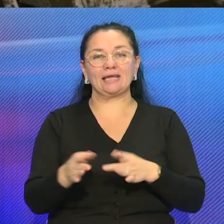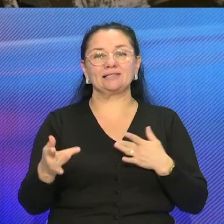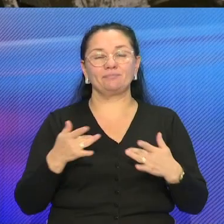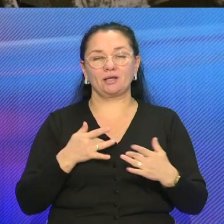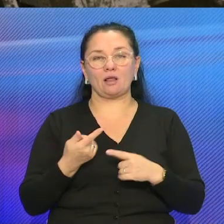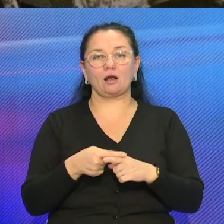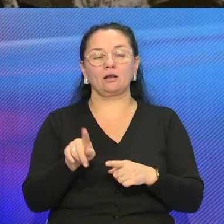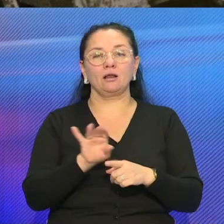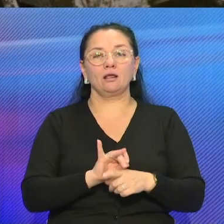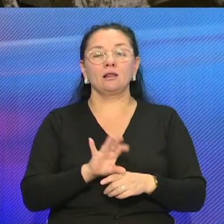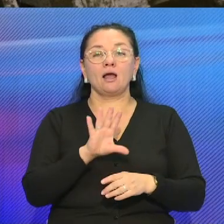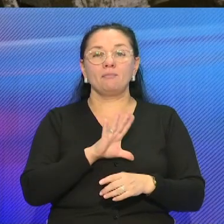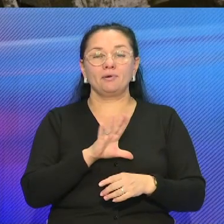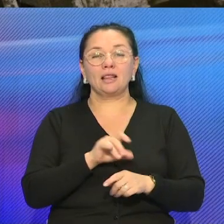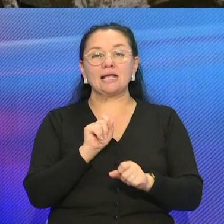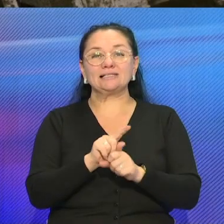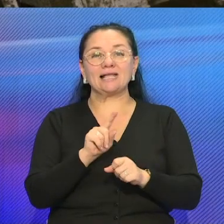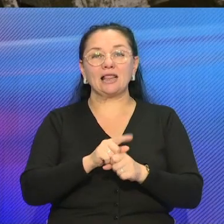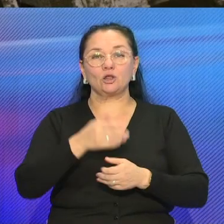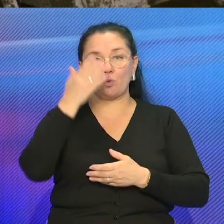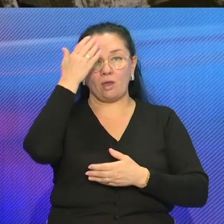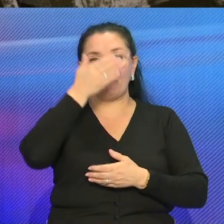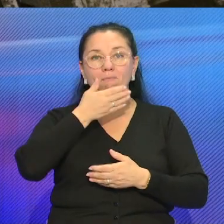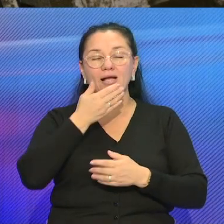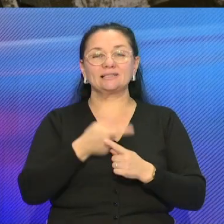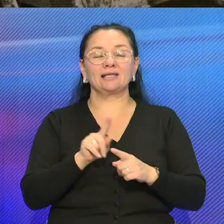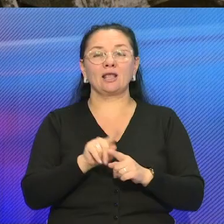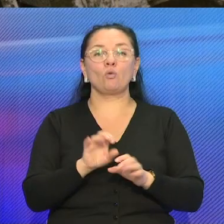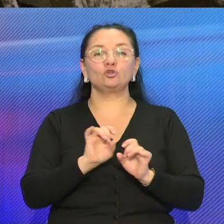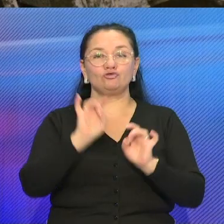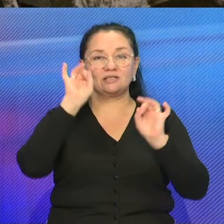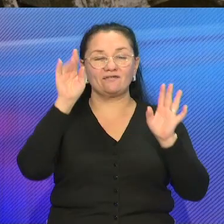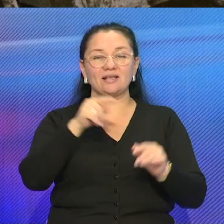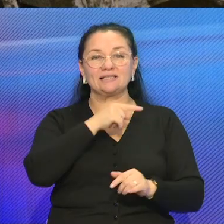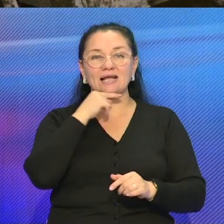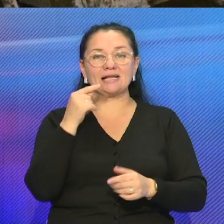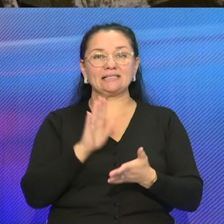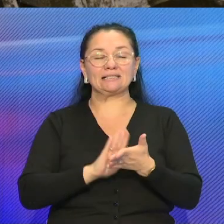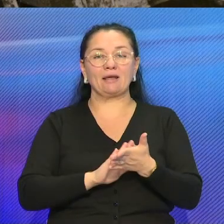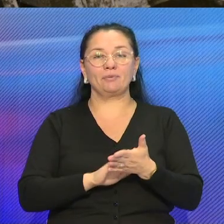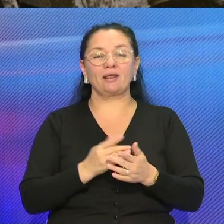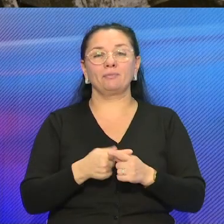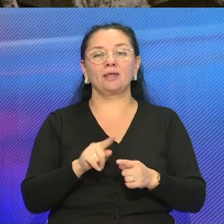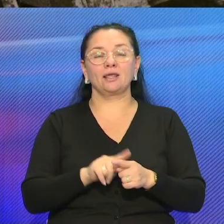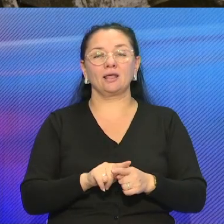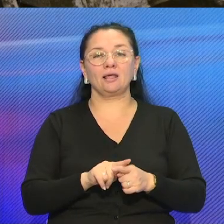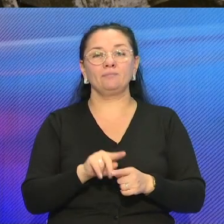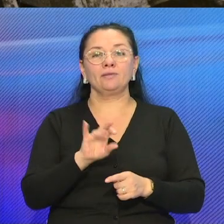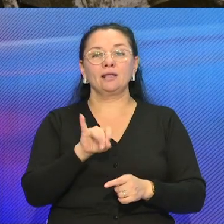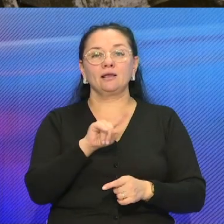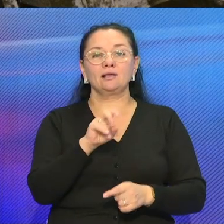спектакль «Лауреат Золотой маски», известной престижной российской театральной премии, из